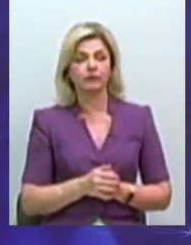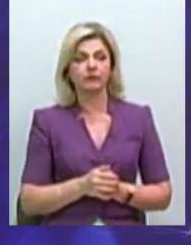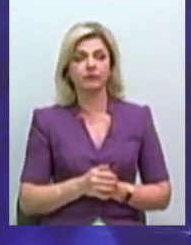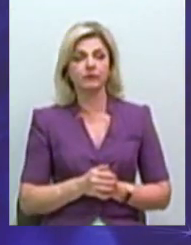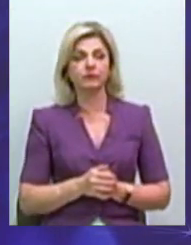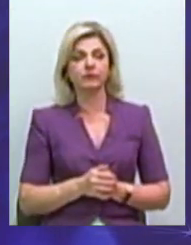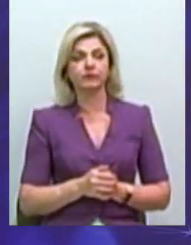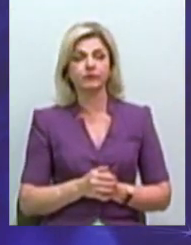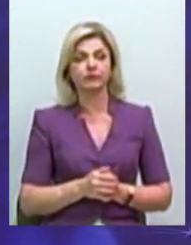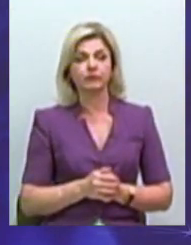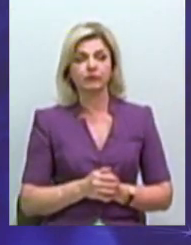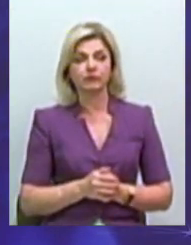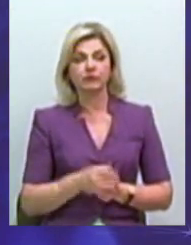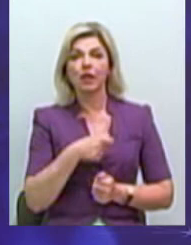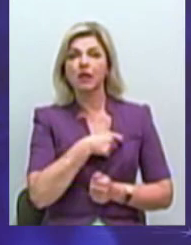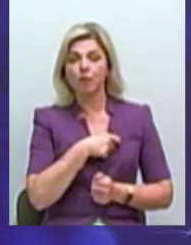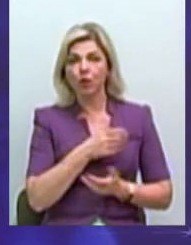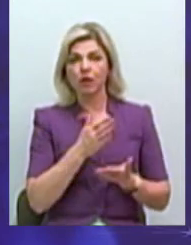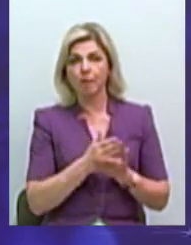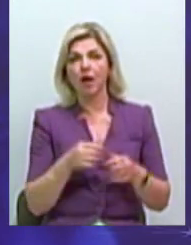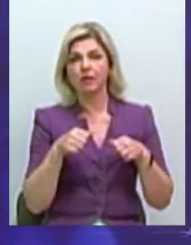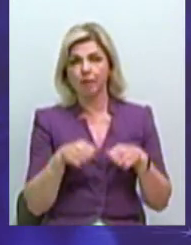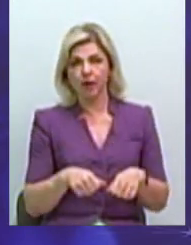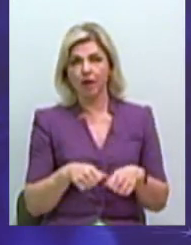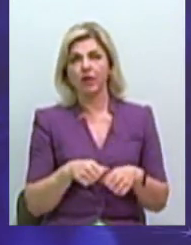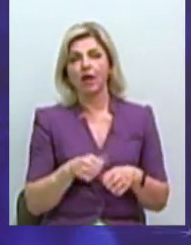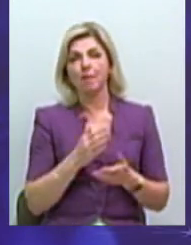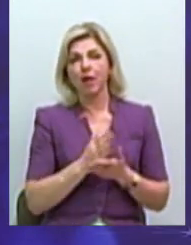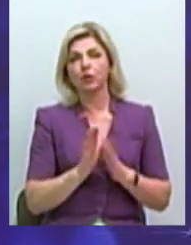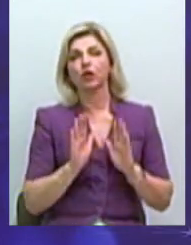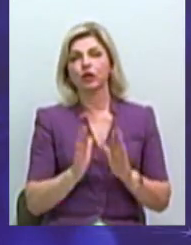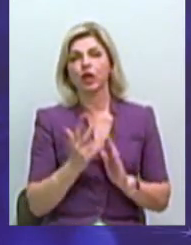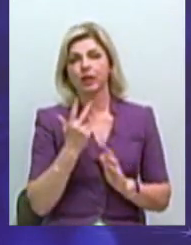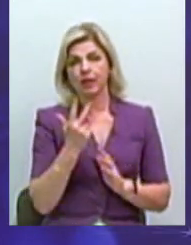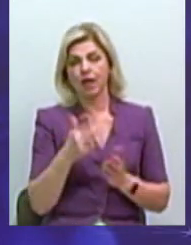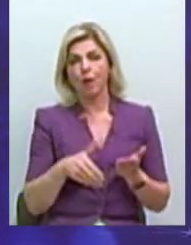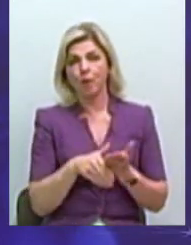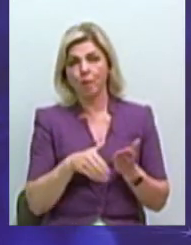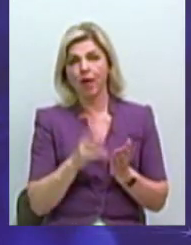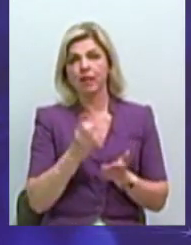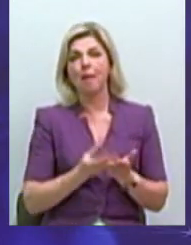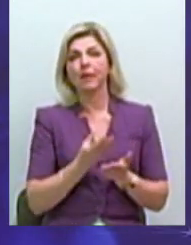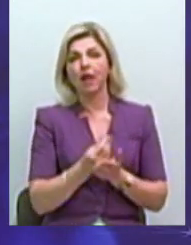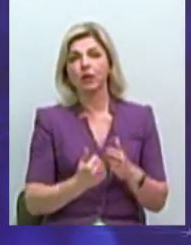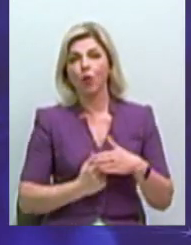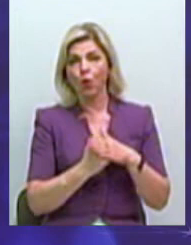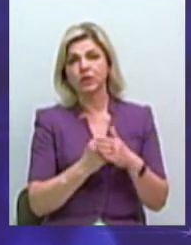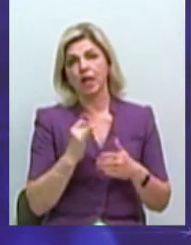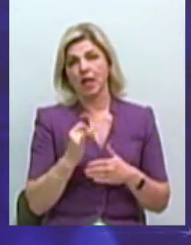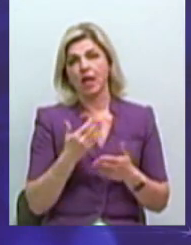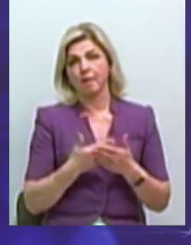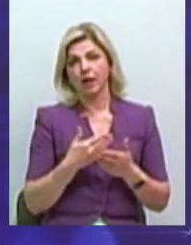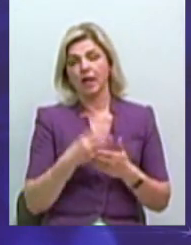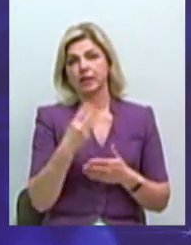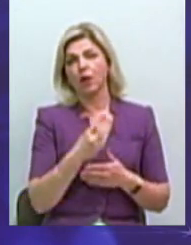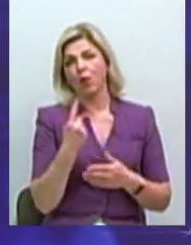регламенту Верховної Ради України, народний депутат має право мати лише 3 помічники на платній основі і близько 31